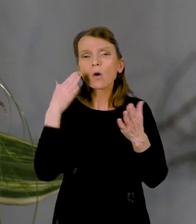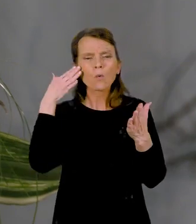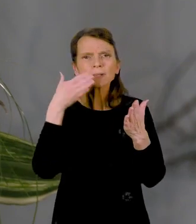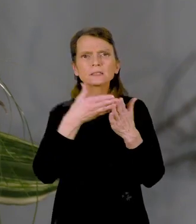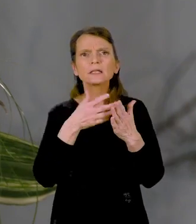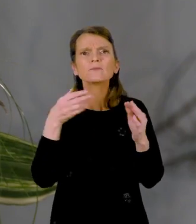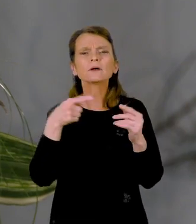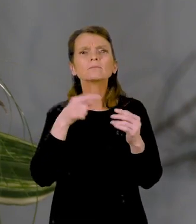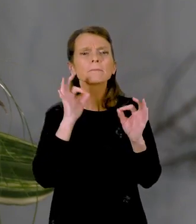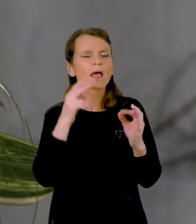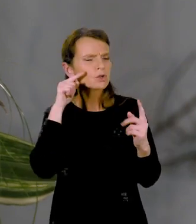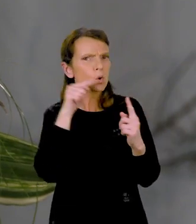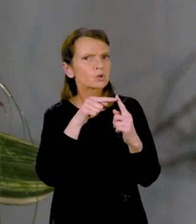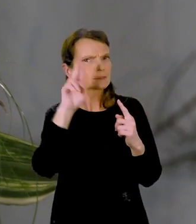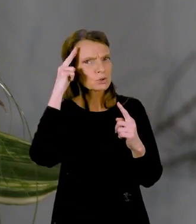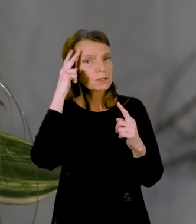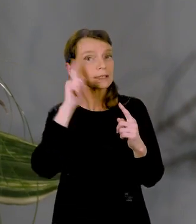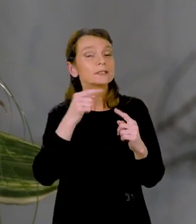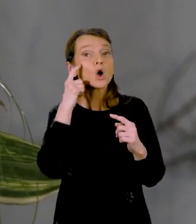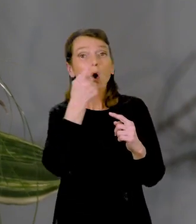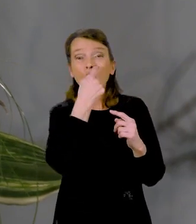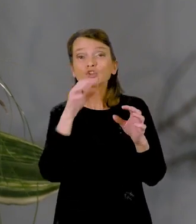izpostavili očem svetovne javnosti.